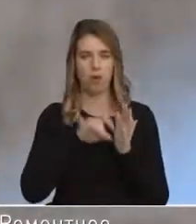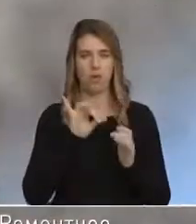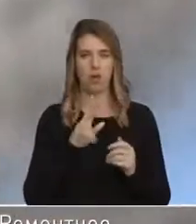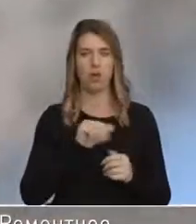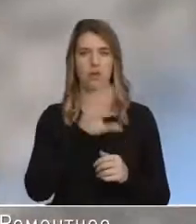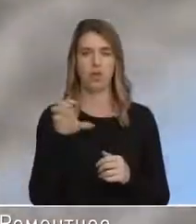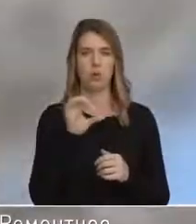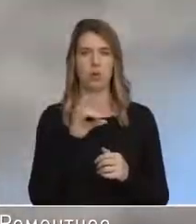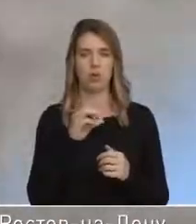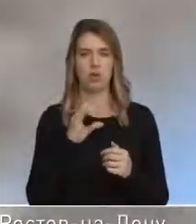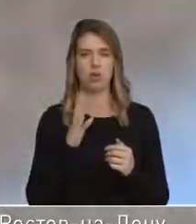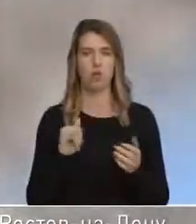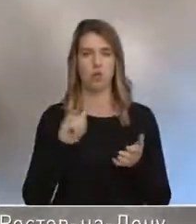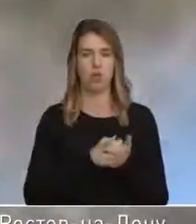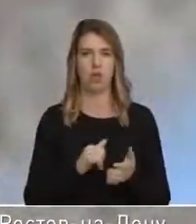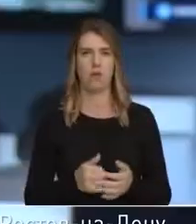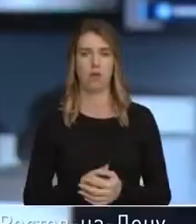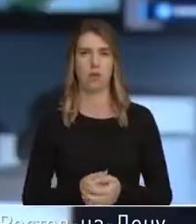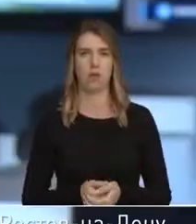Устанавливаются все обстоятельства произошедшего.